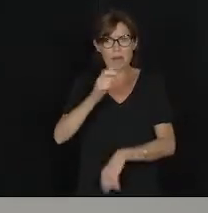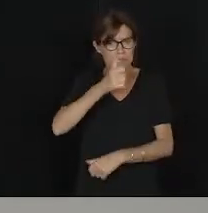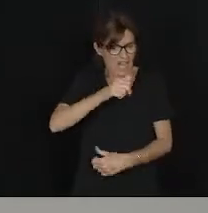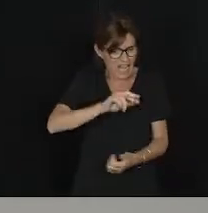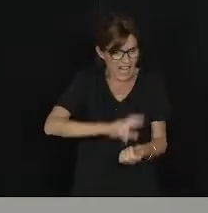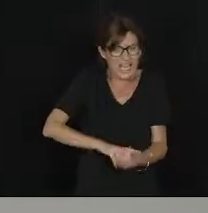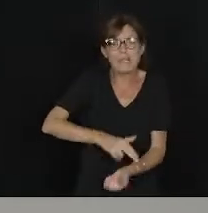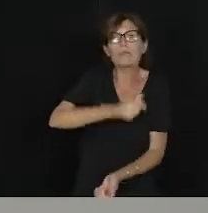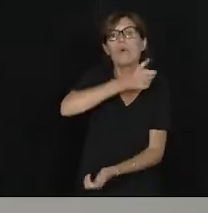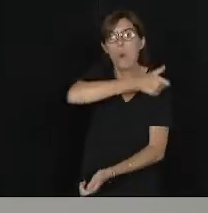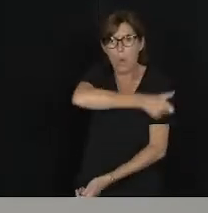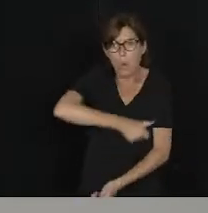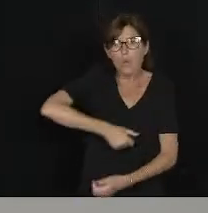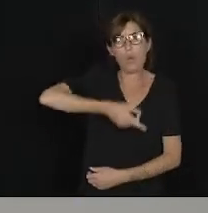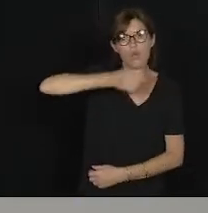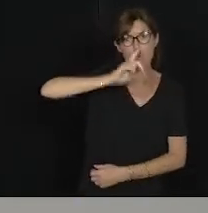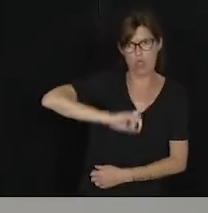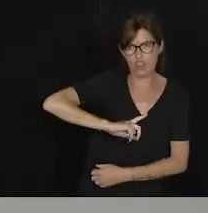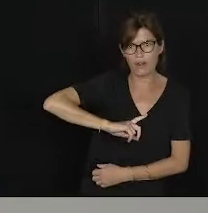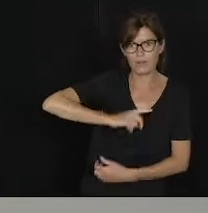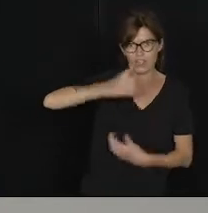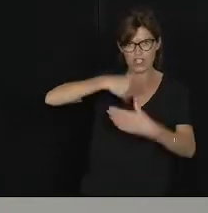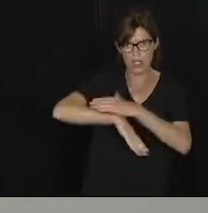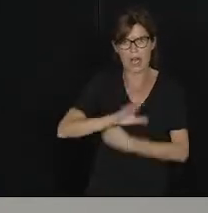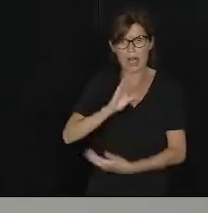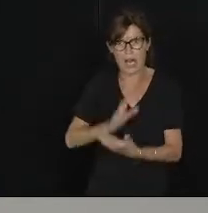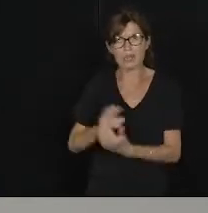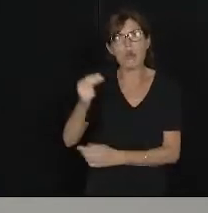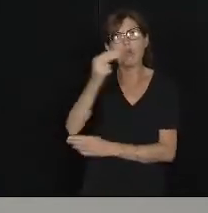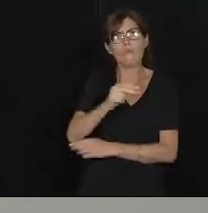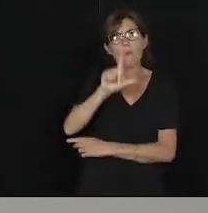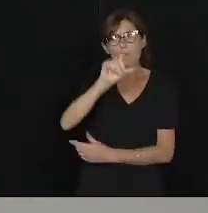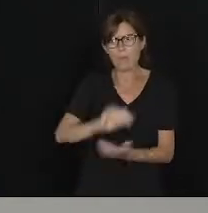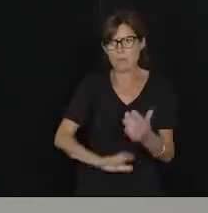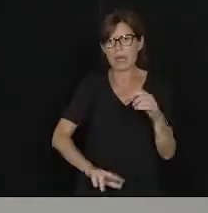de classe et les cours de récréation en novembre 2015, après les